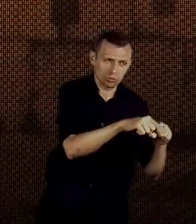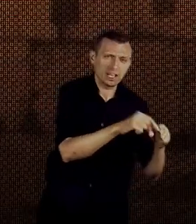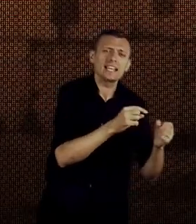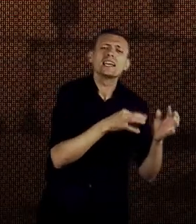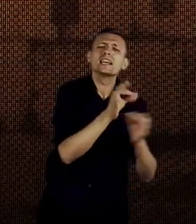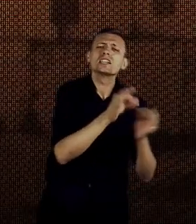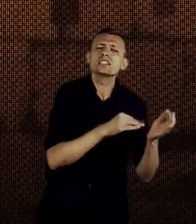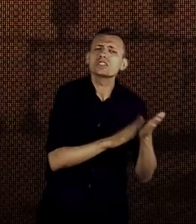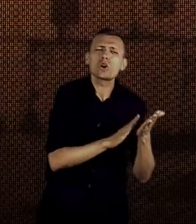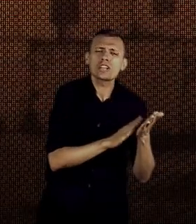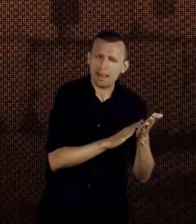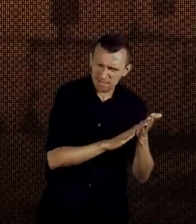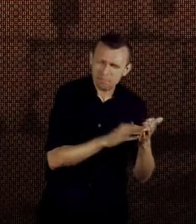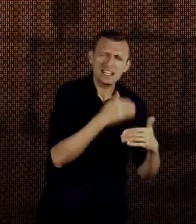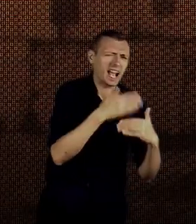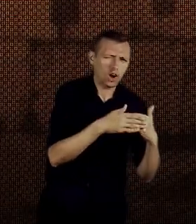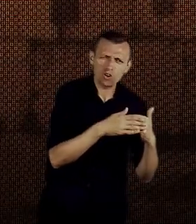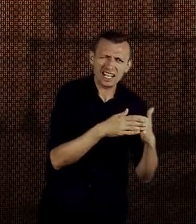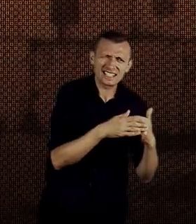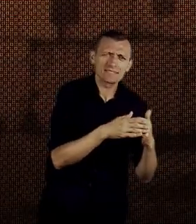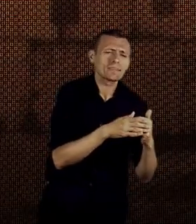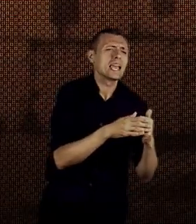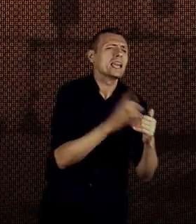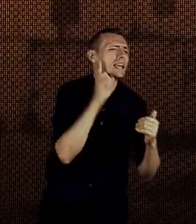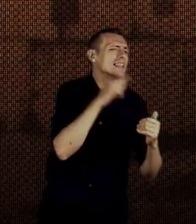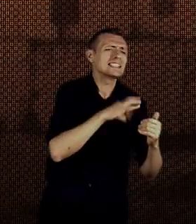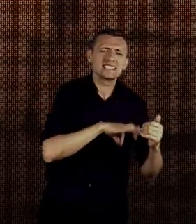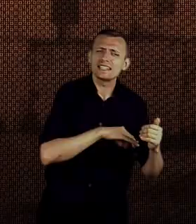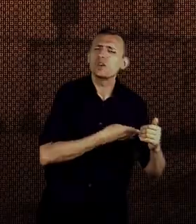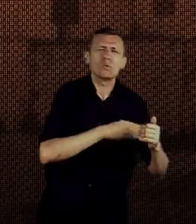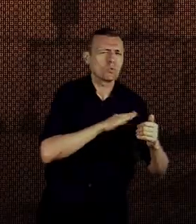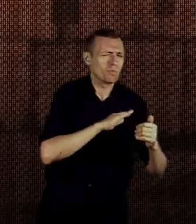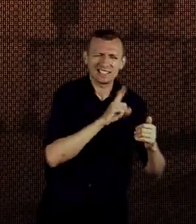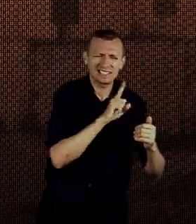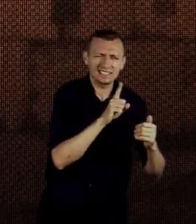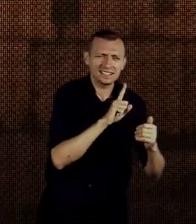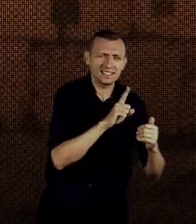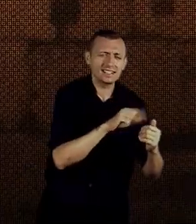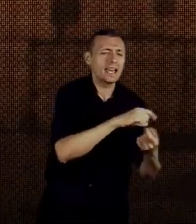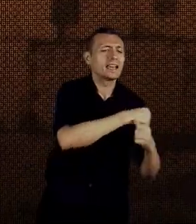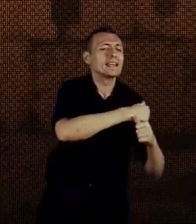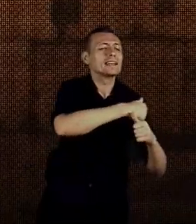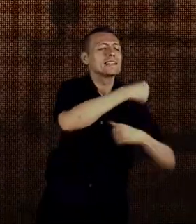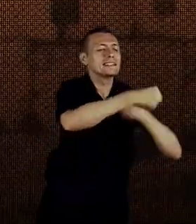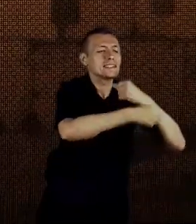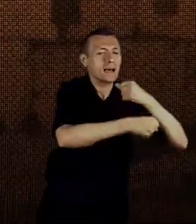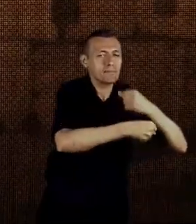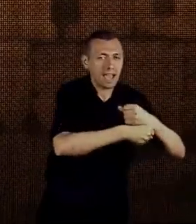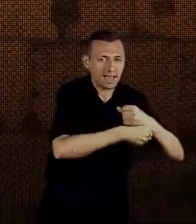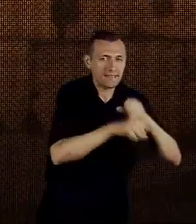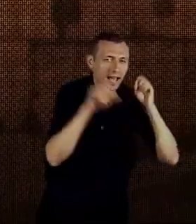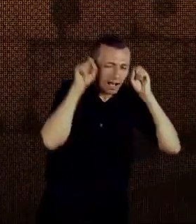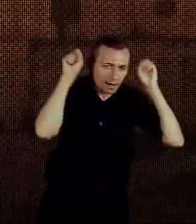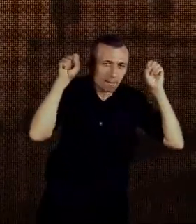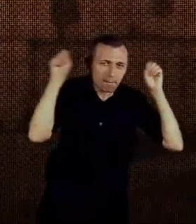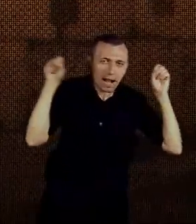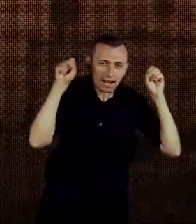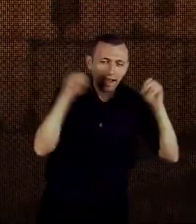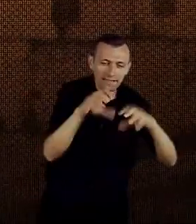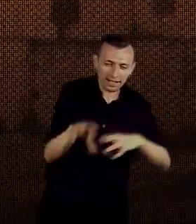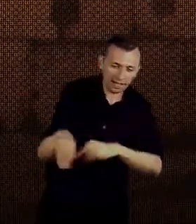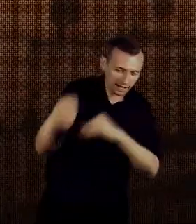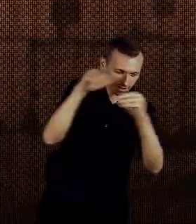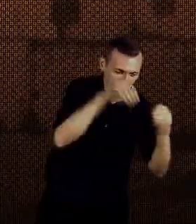w nasze miejsce, w miejsce nas, grzeszników. Abraham otrzymał swego syna z powrotem w